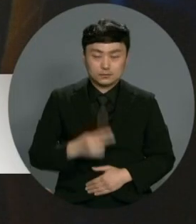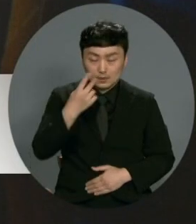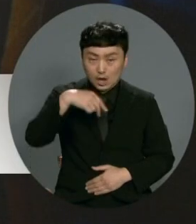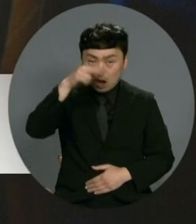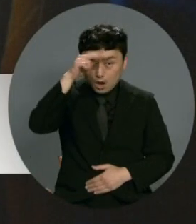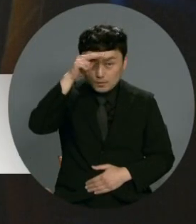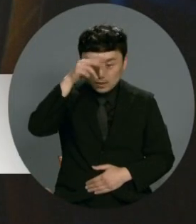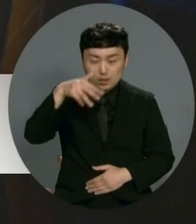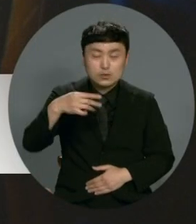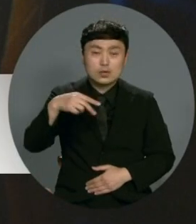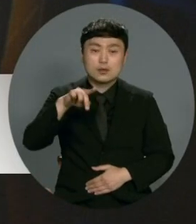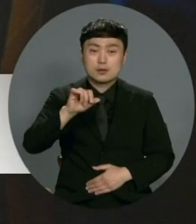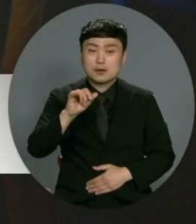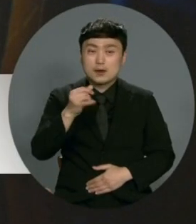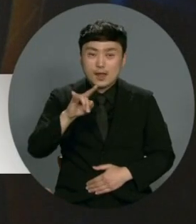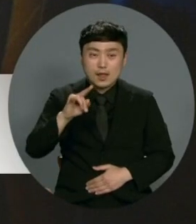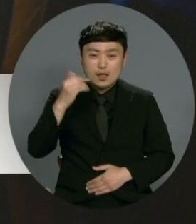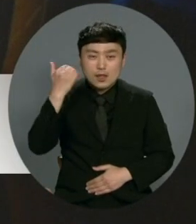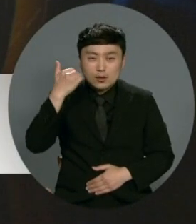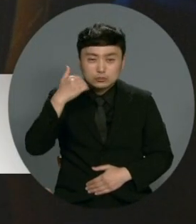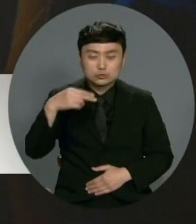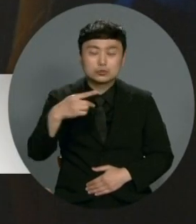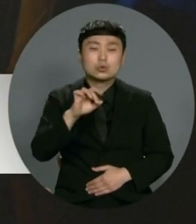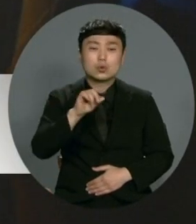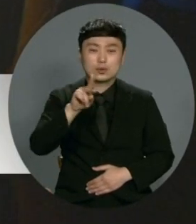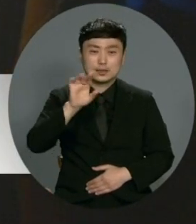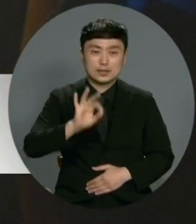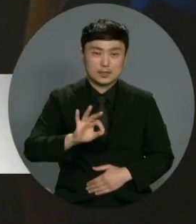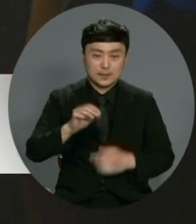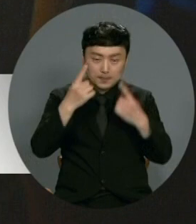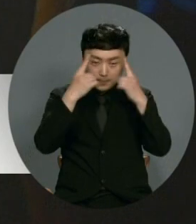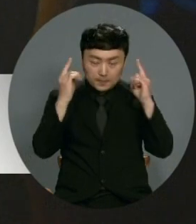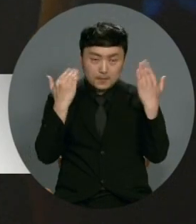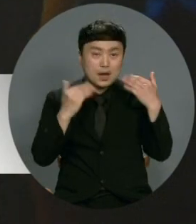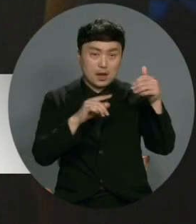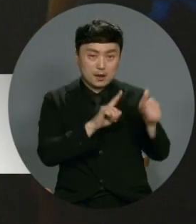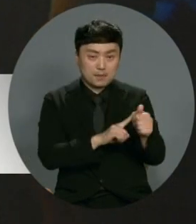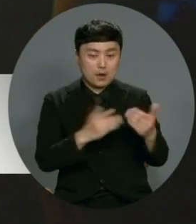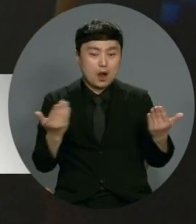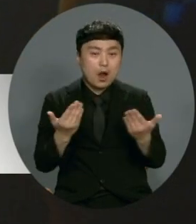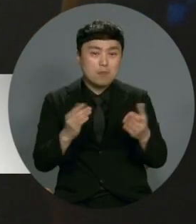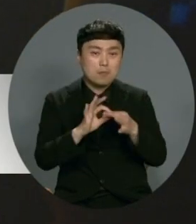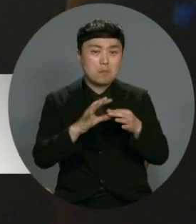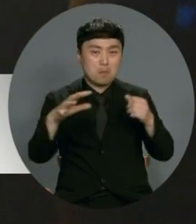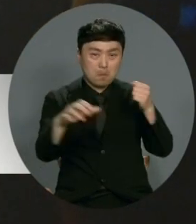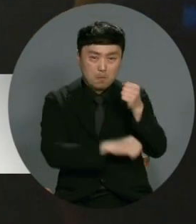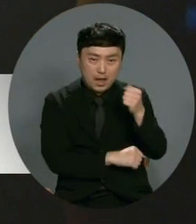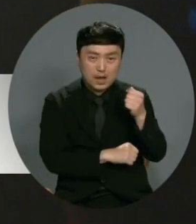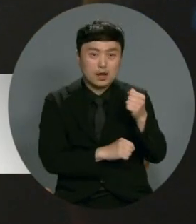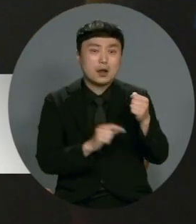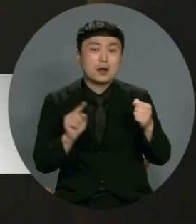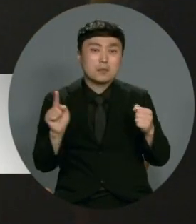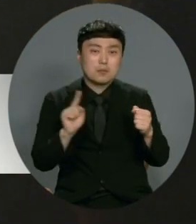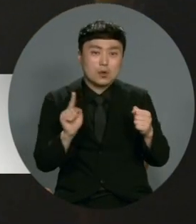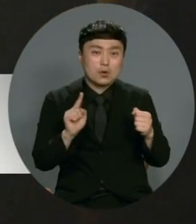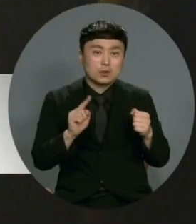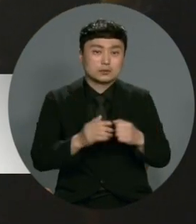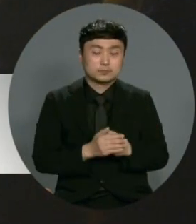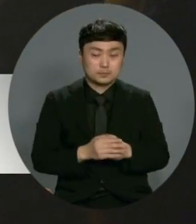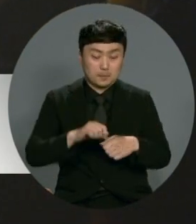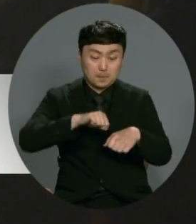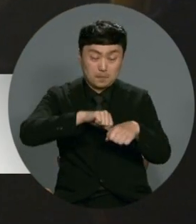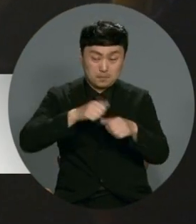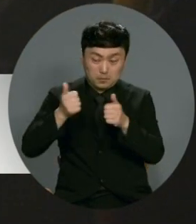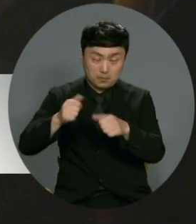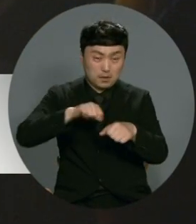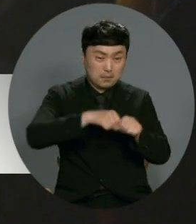검찰이 최성의 전 동양대학교 총장의 소원대 교비 횡령의적에 대해서 경찰 의견을 무시하고 이해하기 힘든 불기서